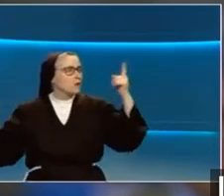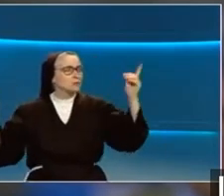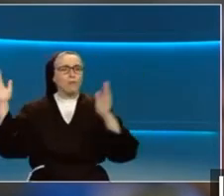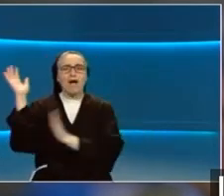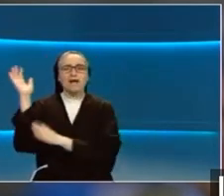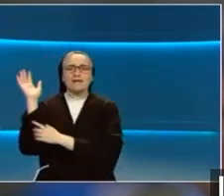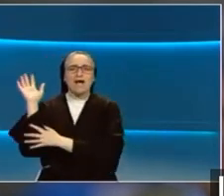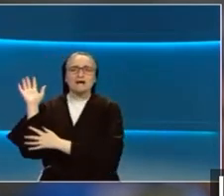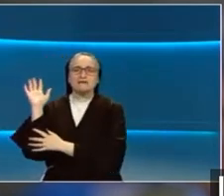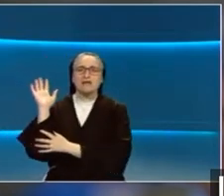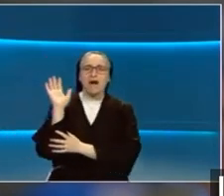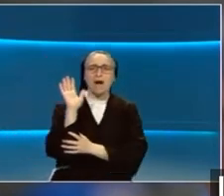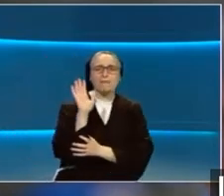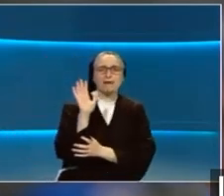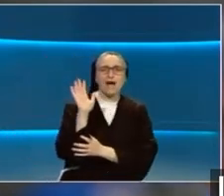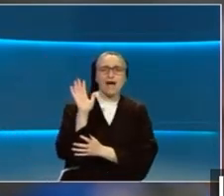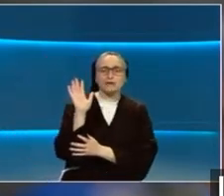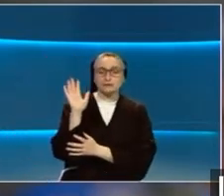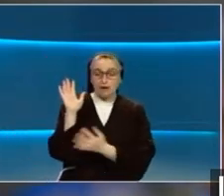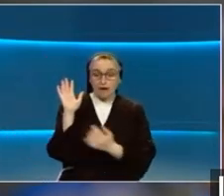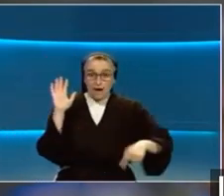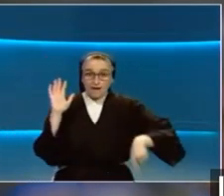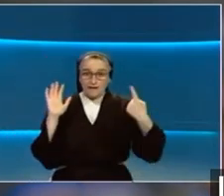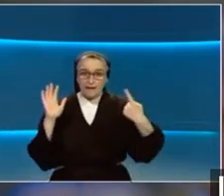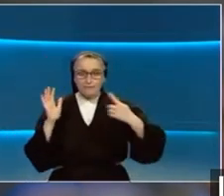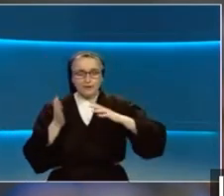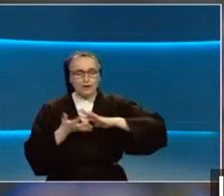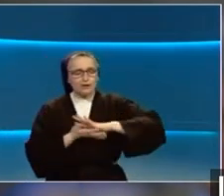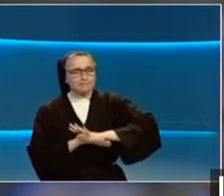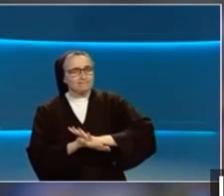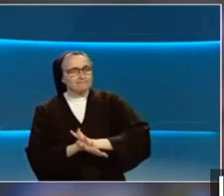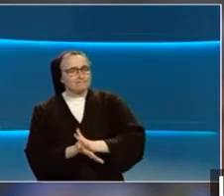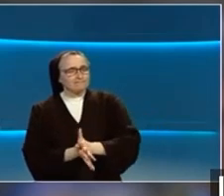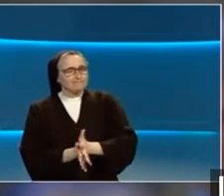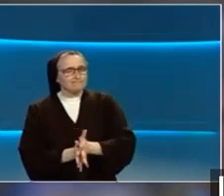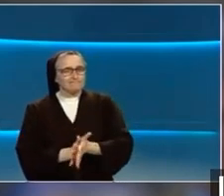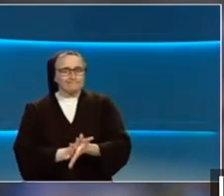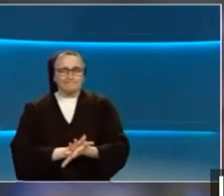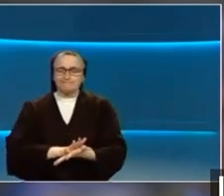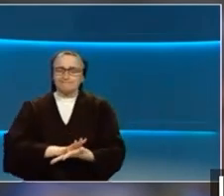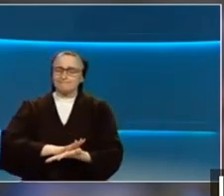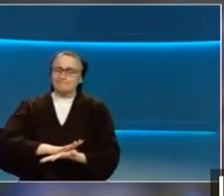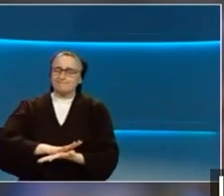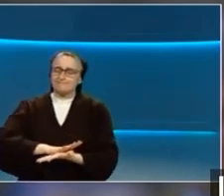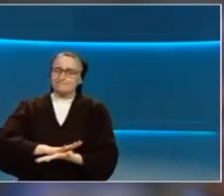Dextera tua, Domine, percussit